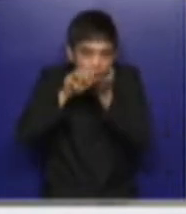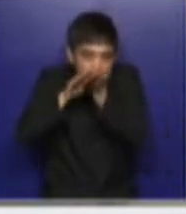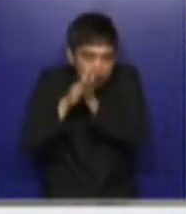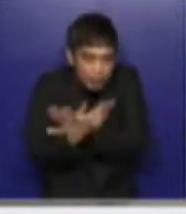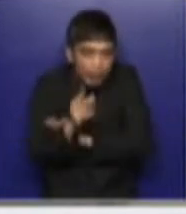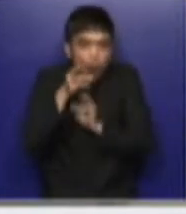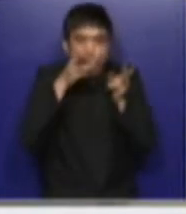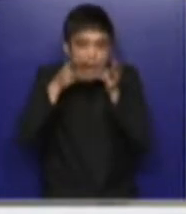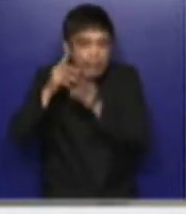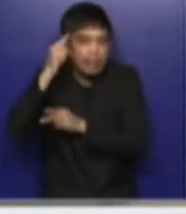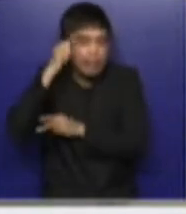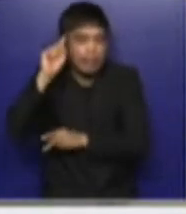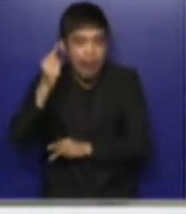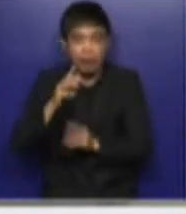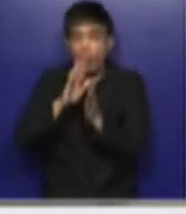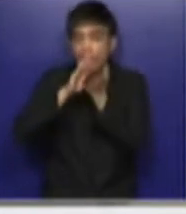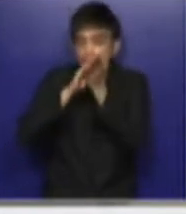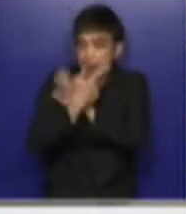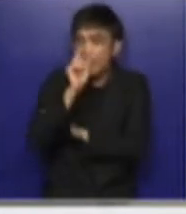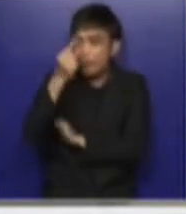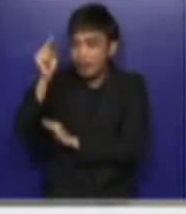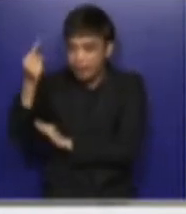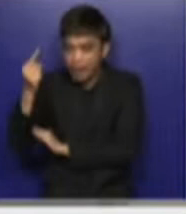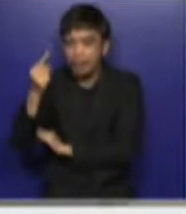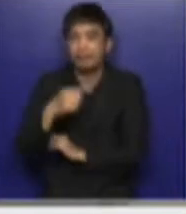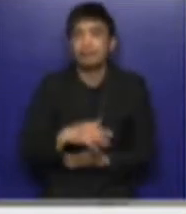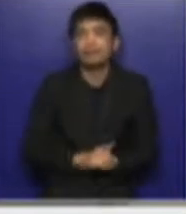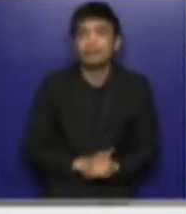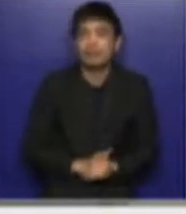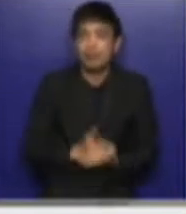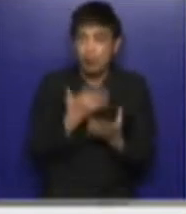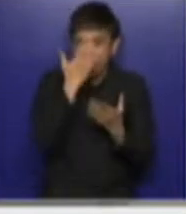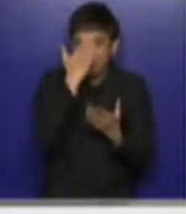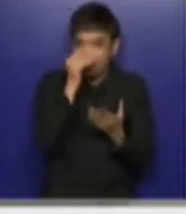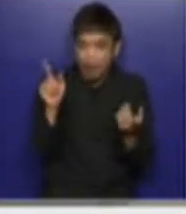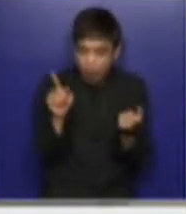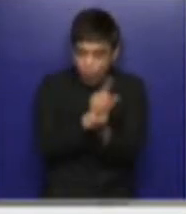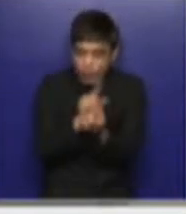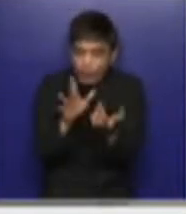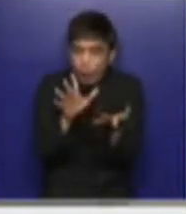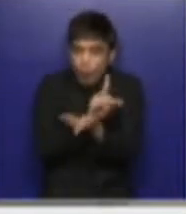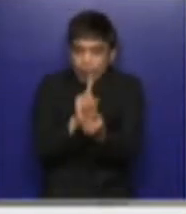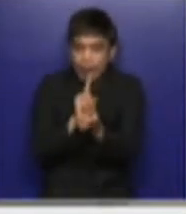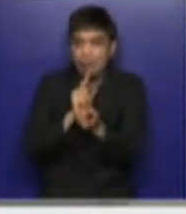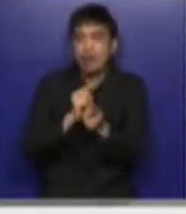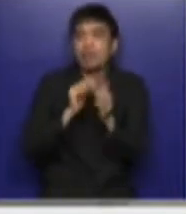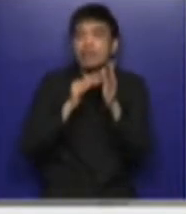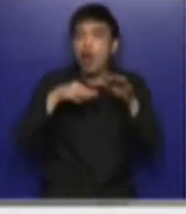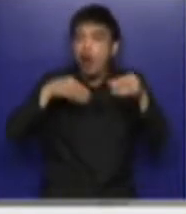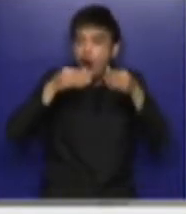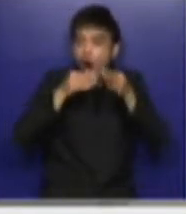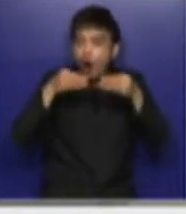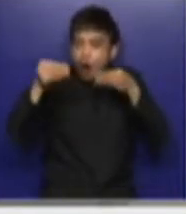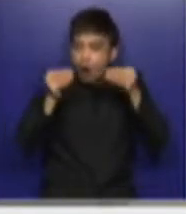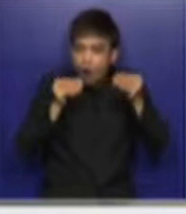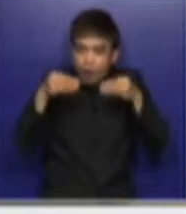างวัฒนธรรมเกิดขึ้นนะคะสิ่งเหล่านี้ก็เปลี่ยนแปลงได้อยู่ตลอดเวลาค่ะวัฒนธรรมนะคะมีความยืดหยุ่นและไม่มีความคงตัวถาว